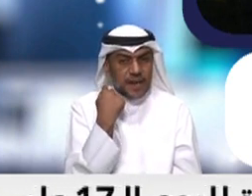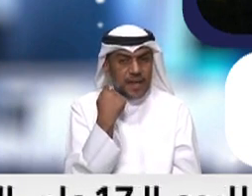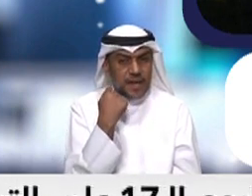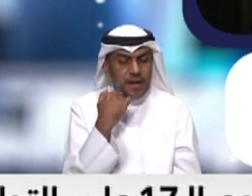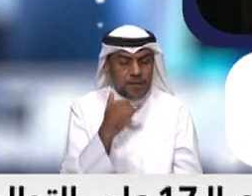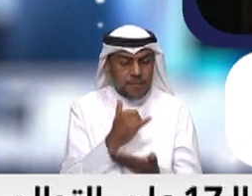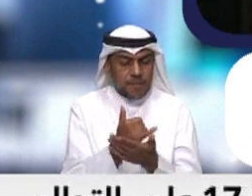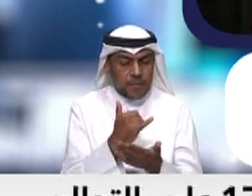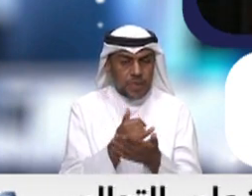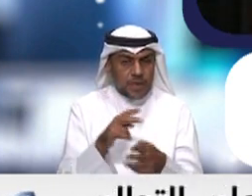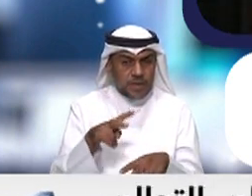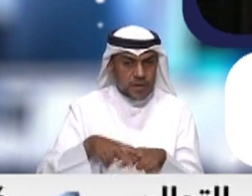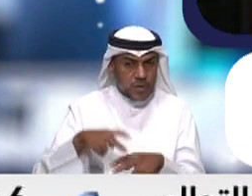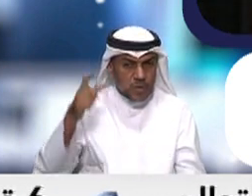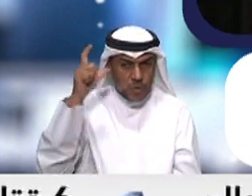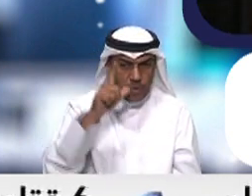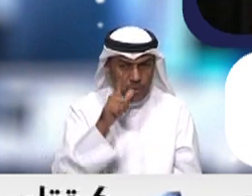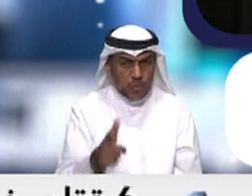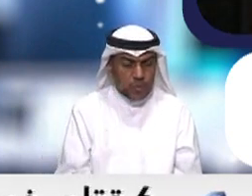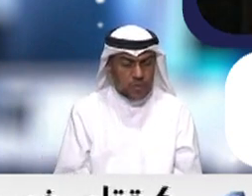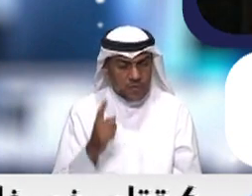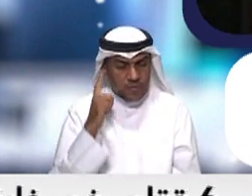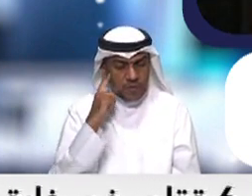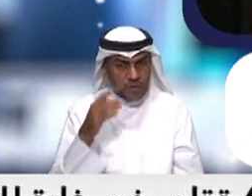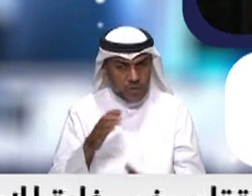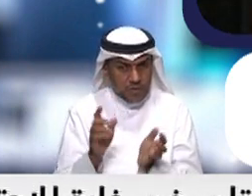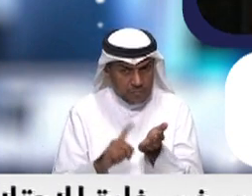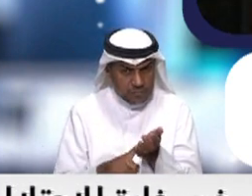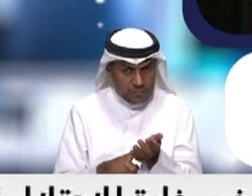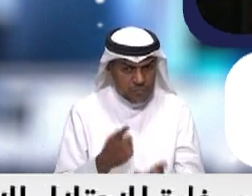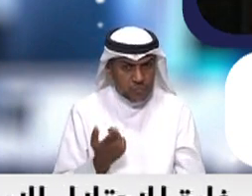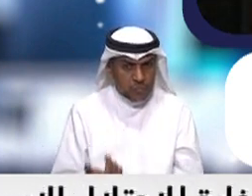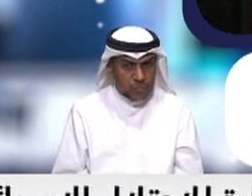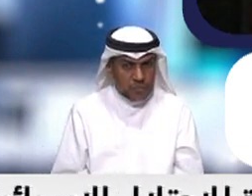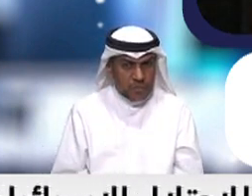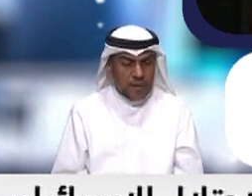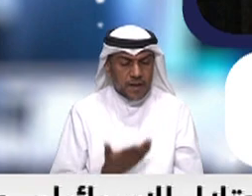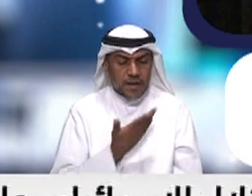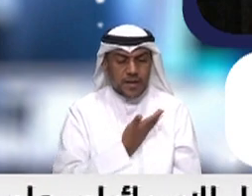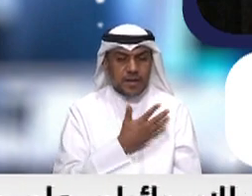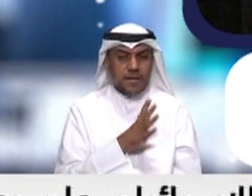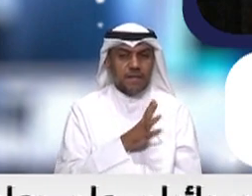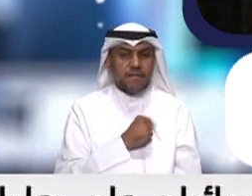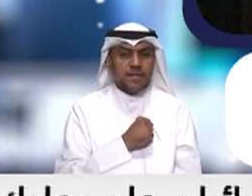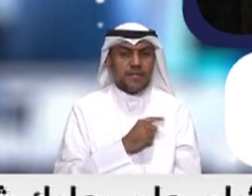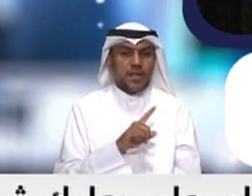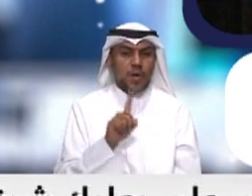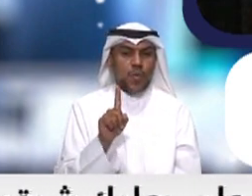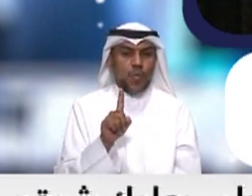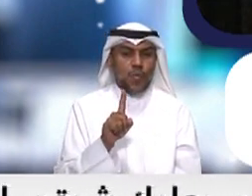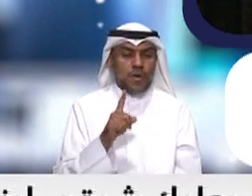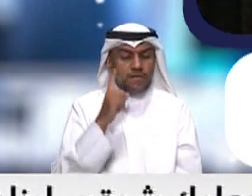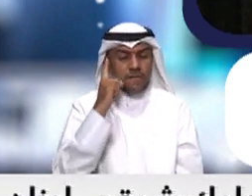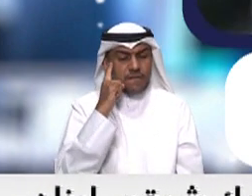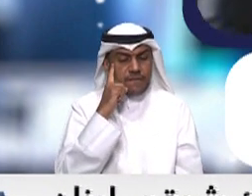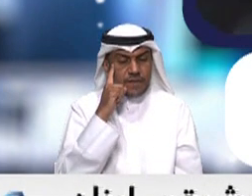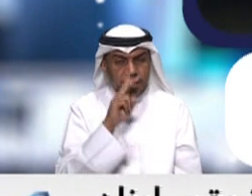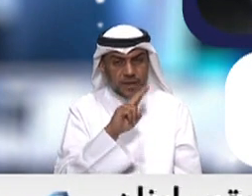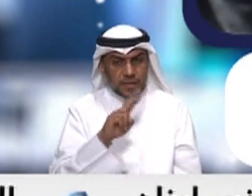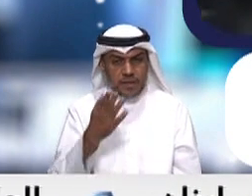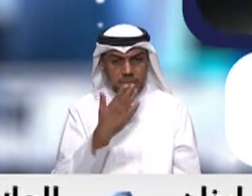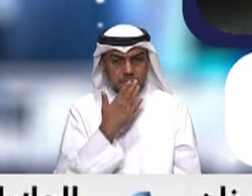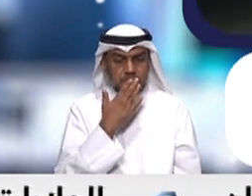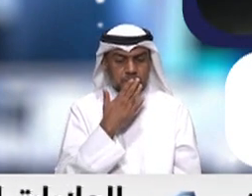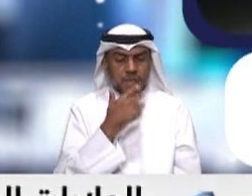أن يقبل حزب الله بفك الارتباط بغزة فقط، يوقف العدوان ولا مطالبة أخرى.